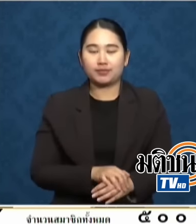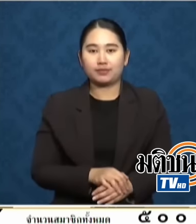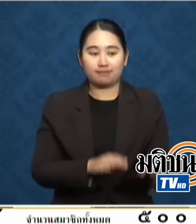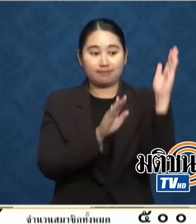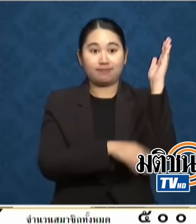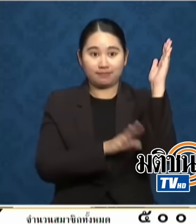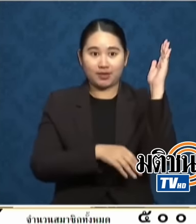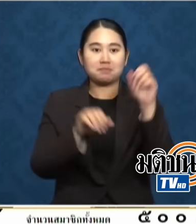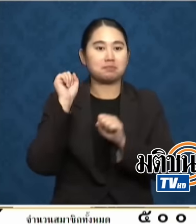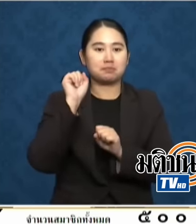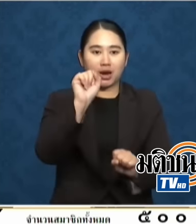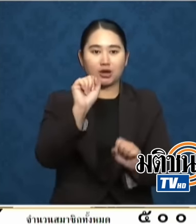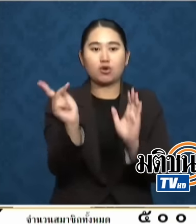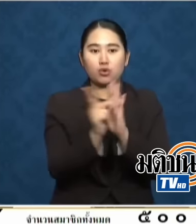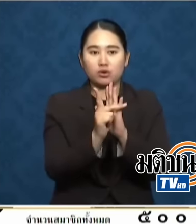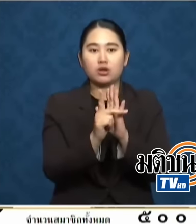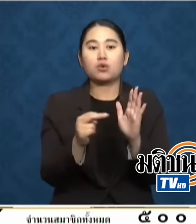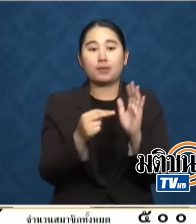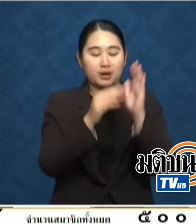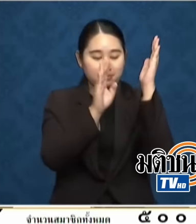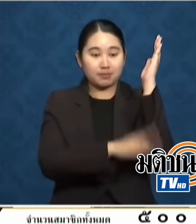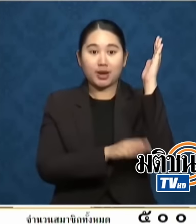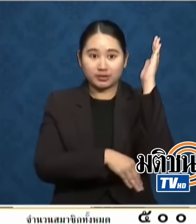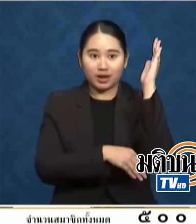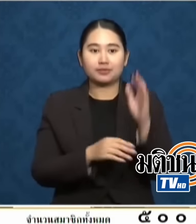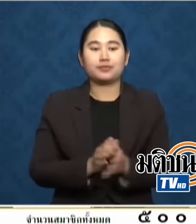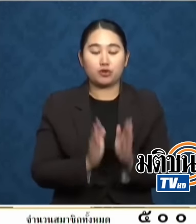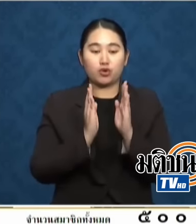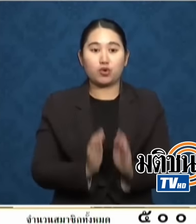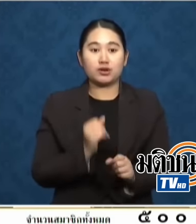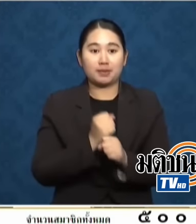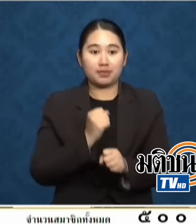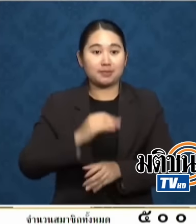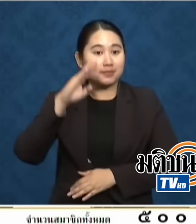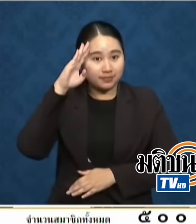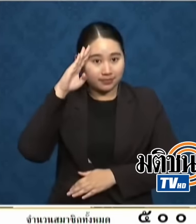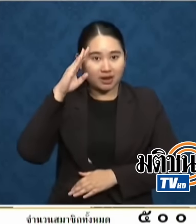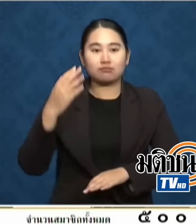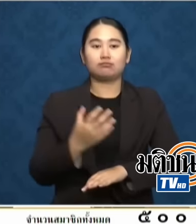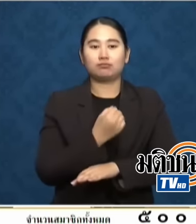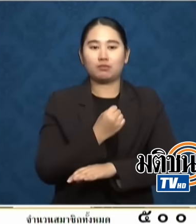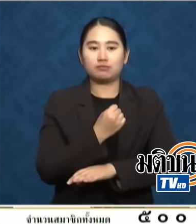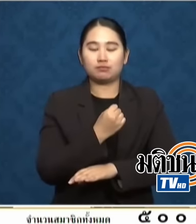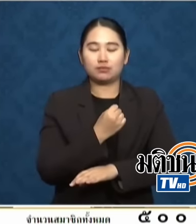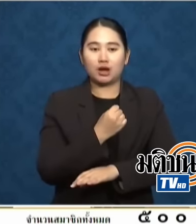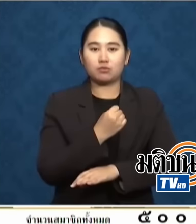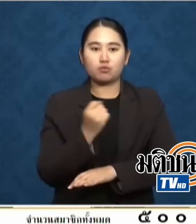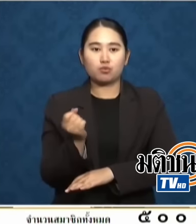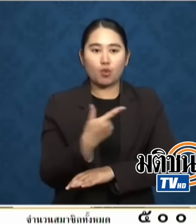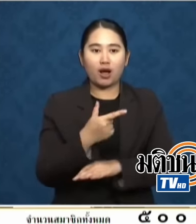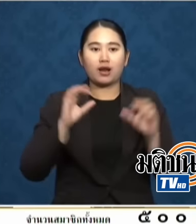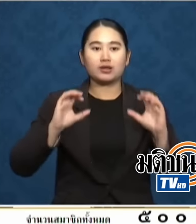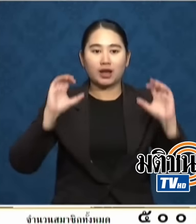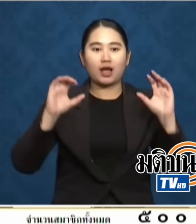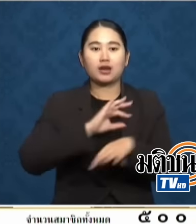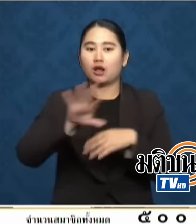ที่ประกาศกฎอัยการศึกก็คือจังหวัดชายแดนภาคใต้เจ้าหน้าที่ฝ่ายทหารมีอำนาจเหนือฝ่ายพลเรือนทั้งห